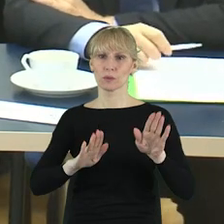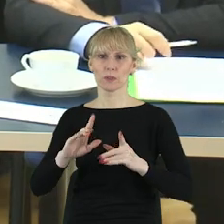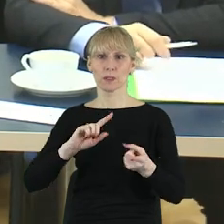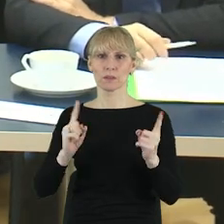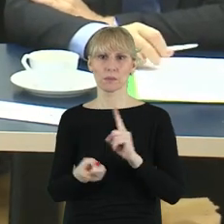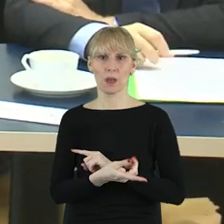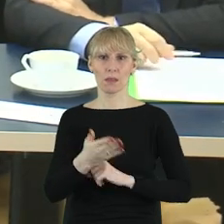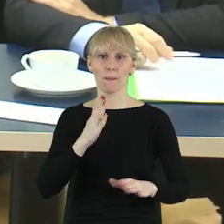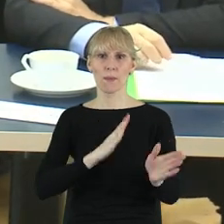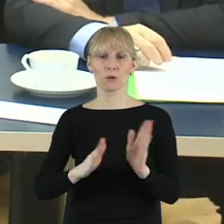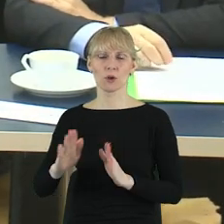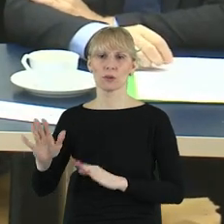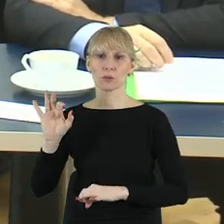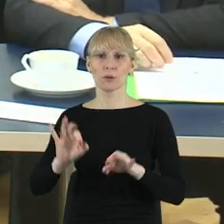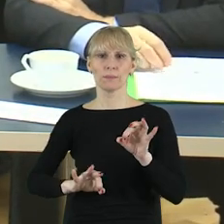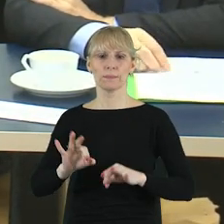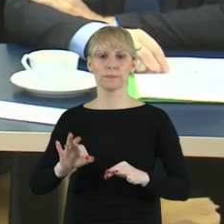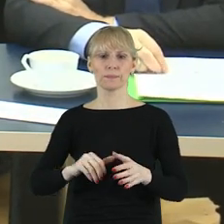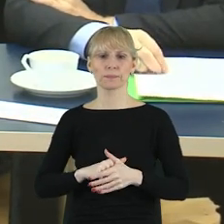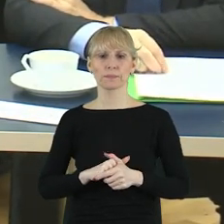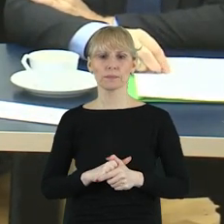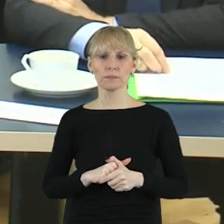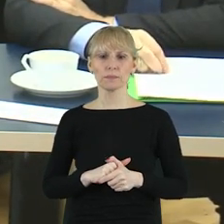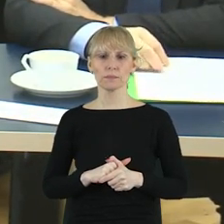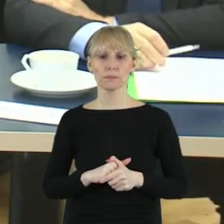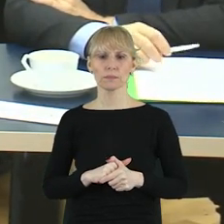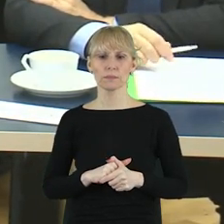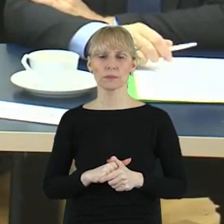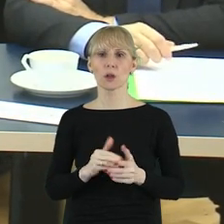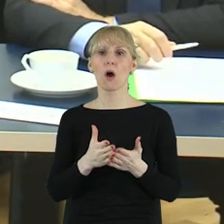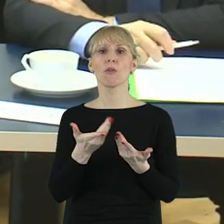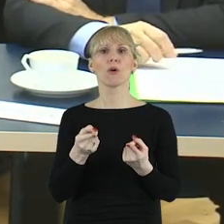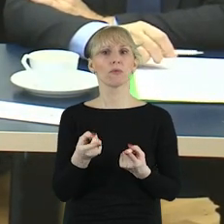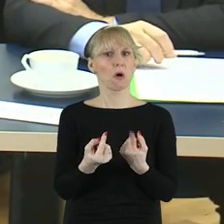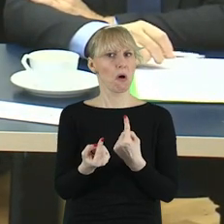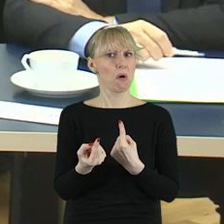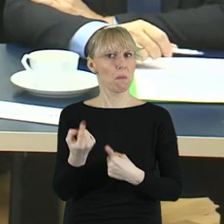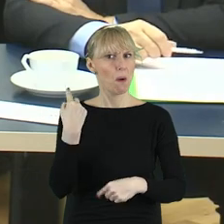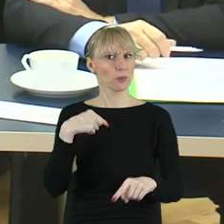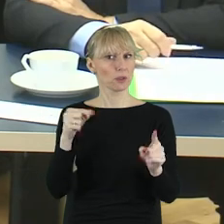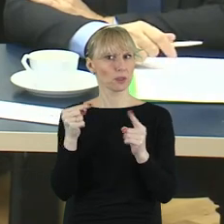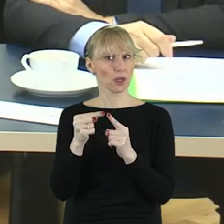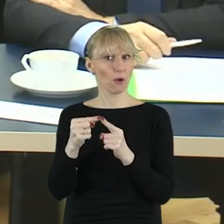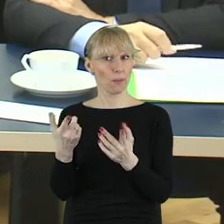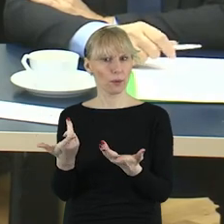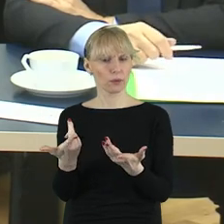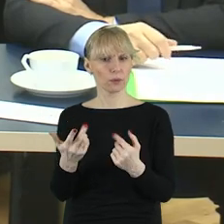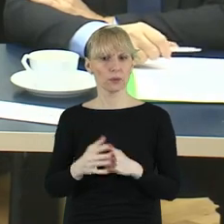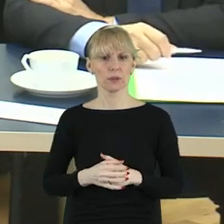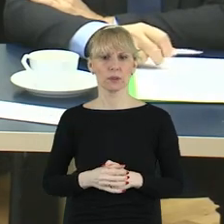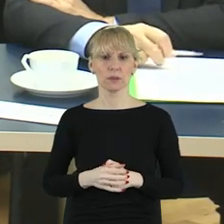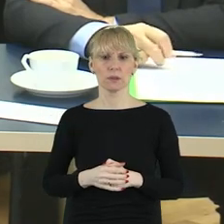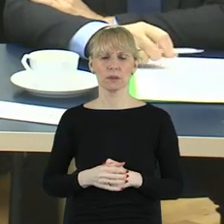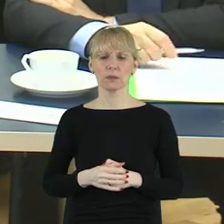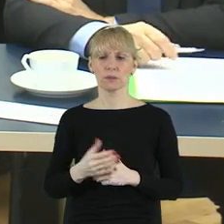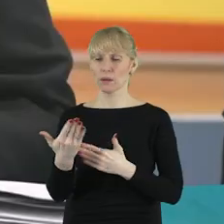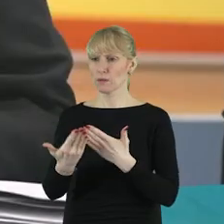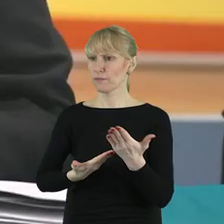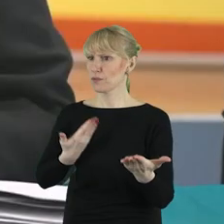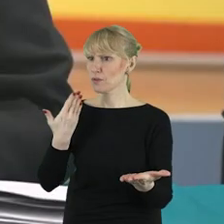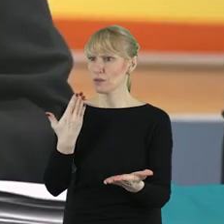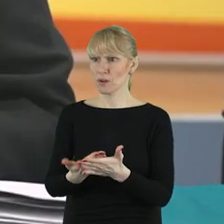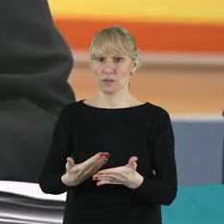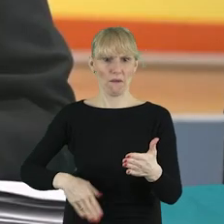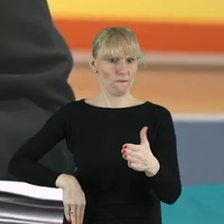głosować zmianę porządku obrad. Proszę bardzo, pani mecenas. To dotyczy poprzedniego punktu i tego, który teraz pani mecenas, proszę bardzo. To był